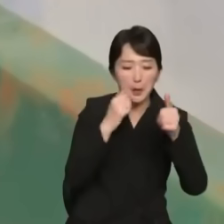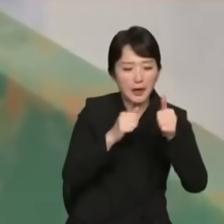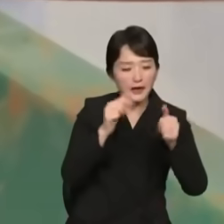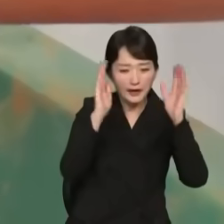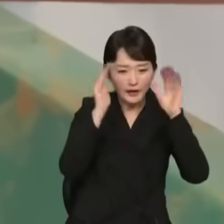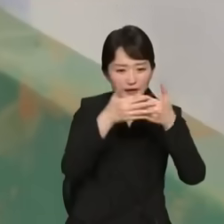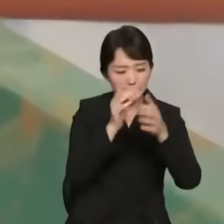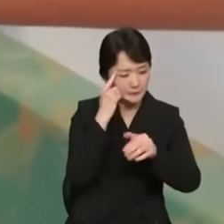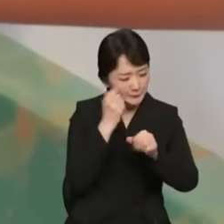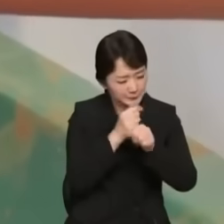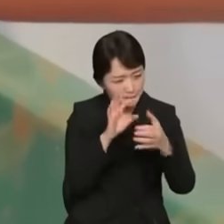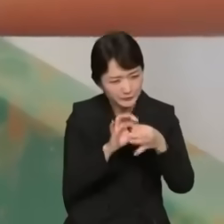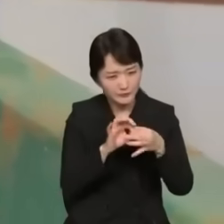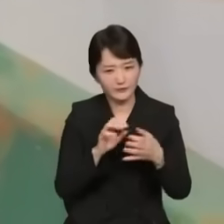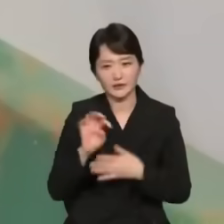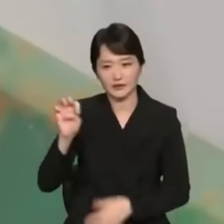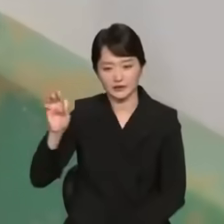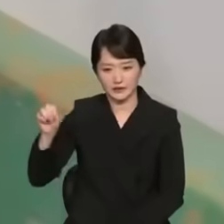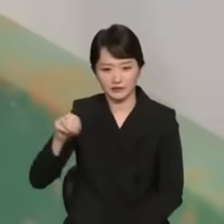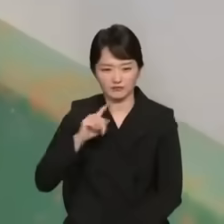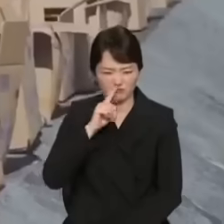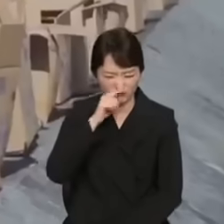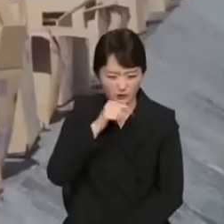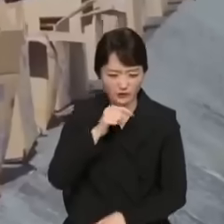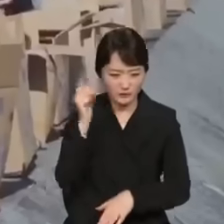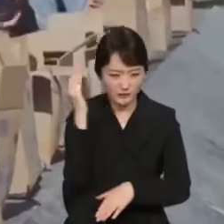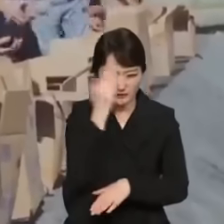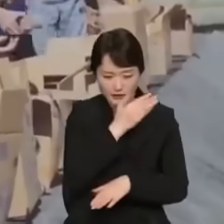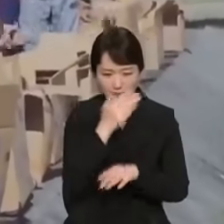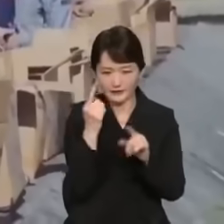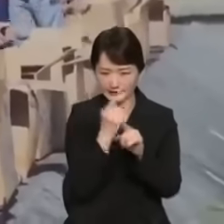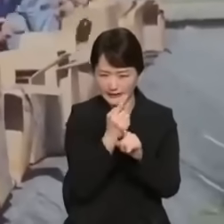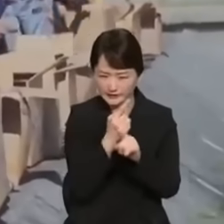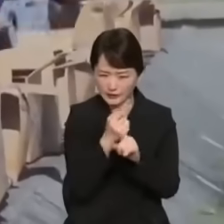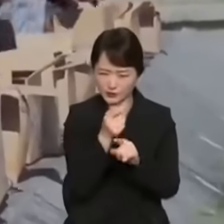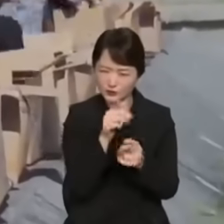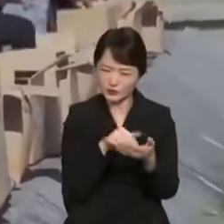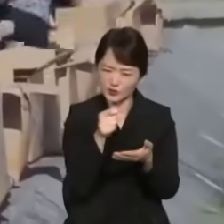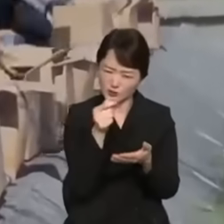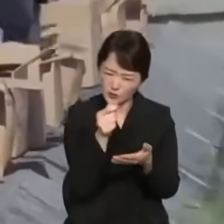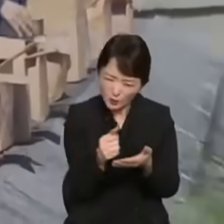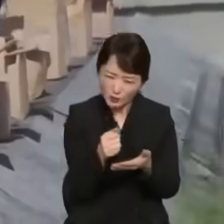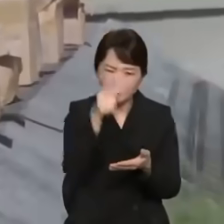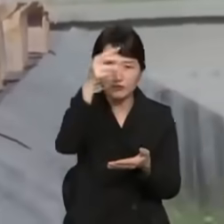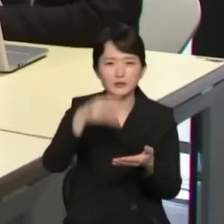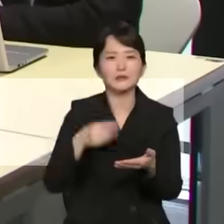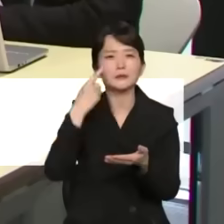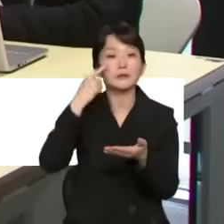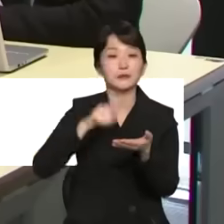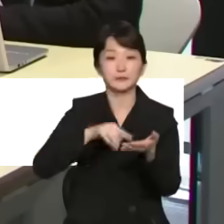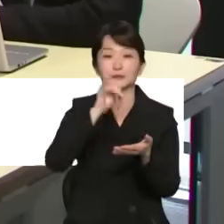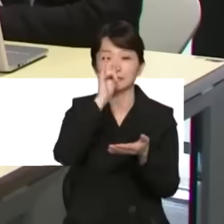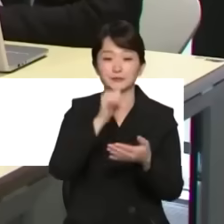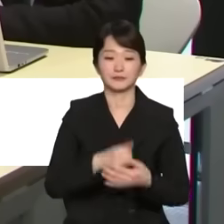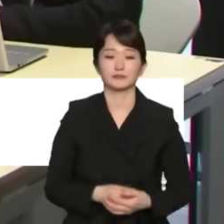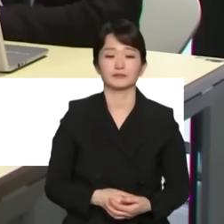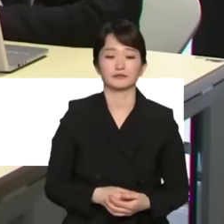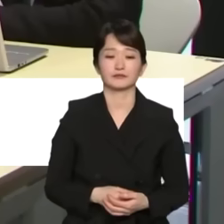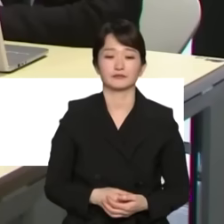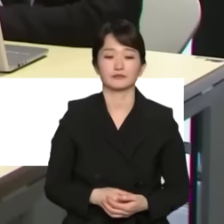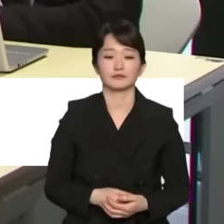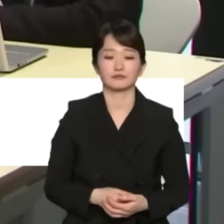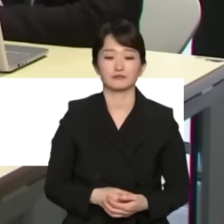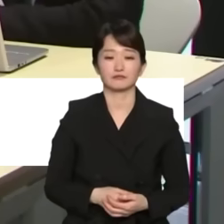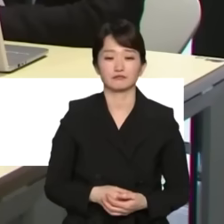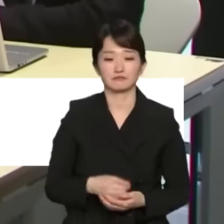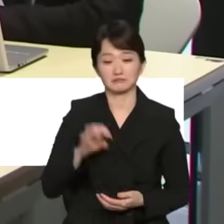통해 EM의 수질정화나 토질 개량 효과가 적다는 결과가 수차례 나온 바 있습니다. 変わらないよと、そういう農